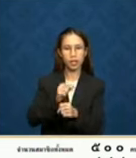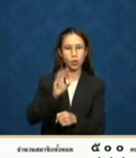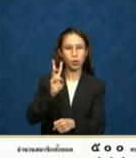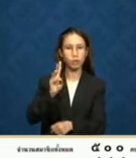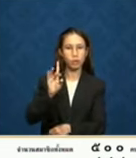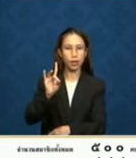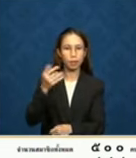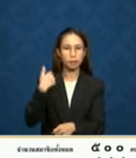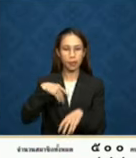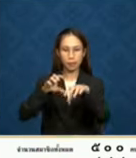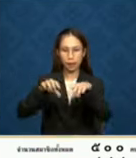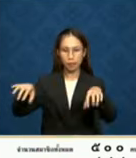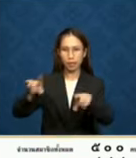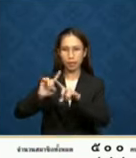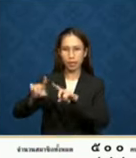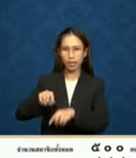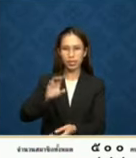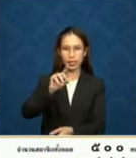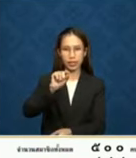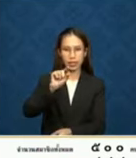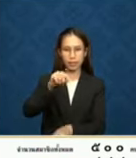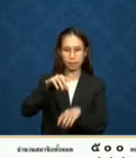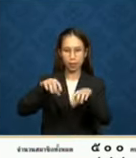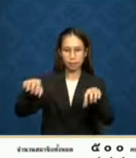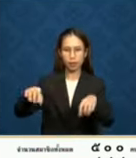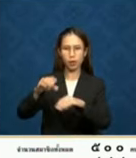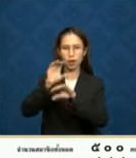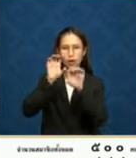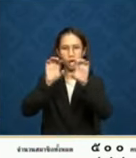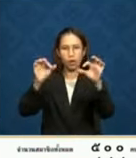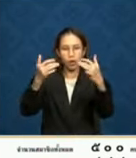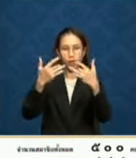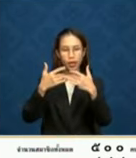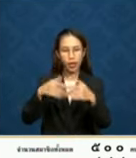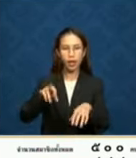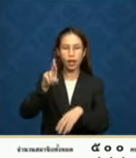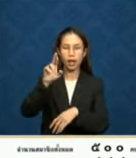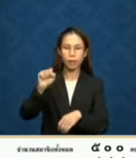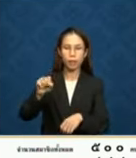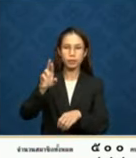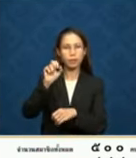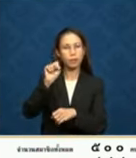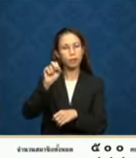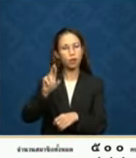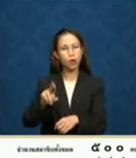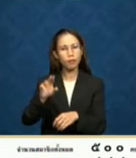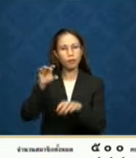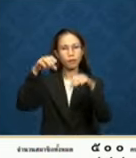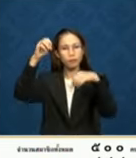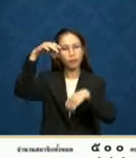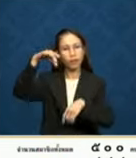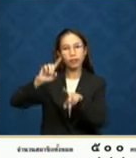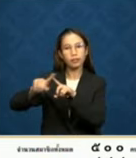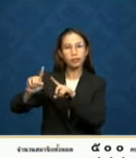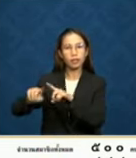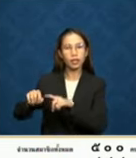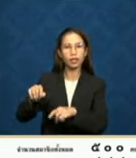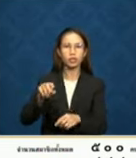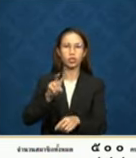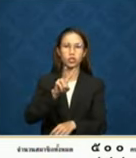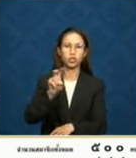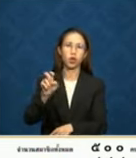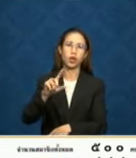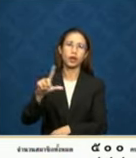านทของมบบรรุงรักษา Data Centerทงศับแรห้ Data Center ระบบสำรองไฟ้า ค่าบรรุงรักษาทั่วไป รวมกปมาณ